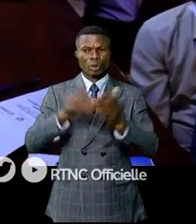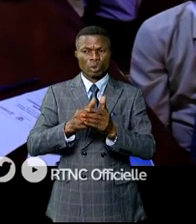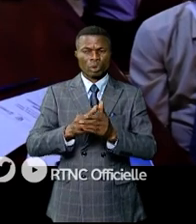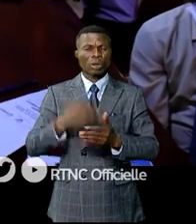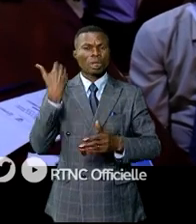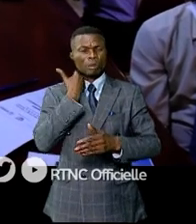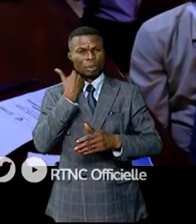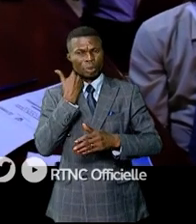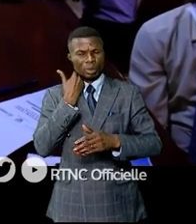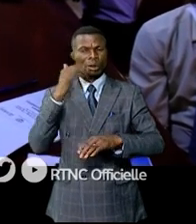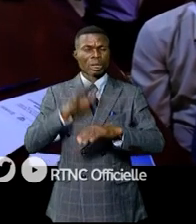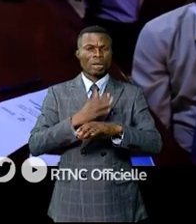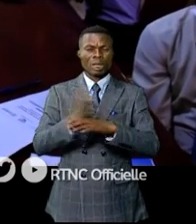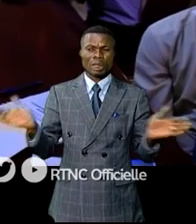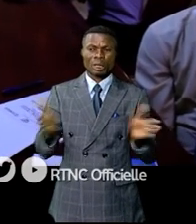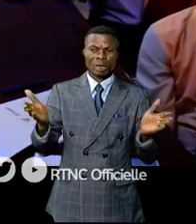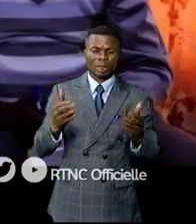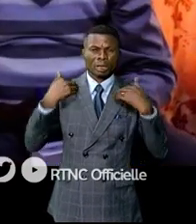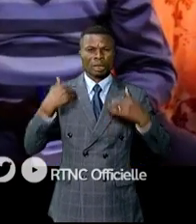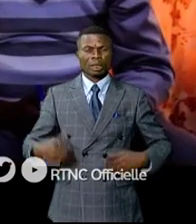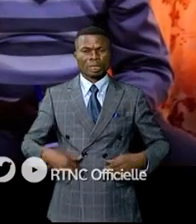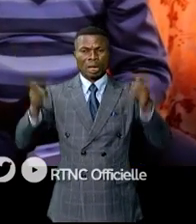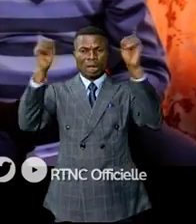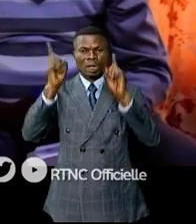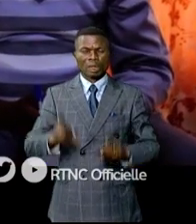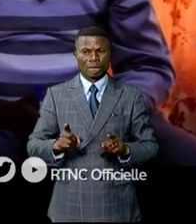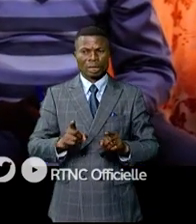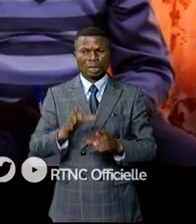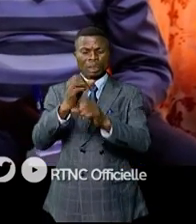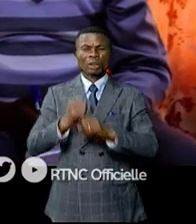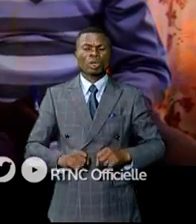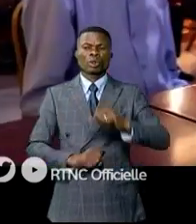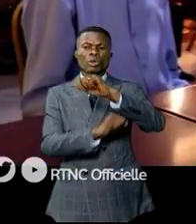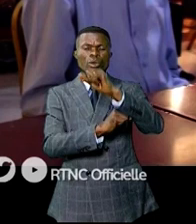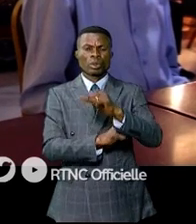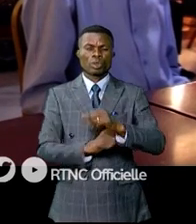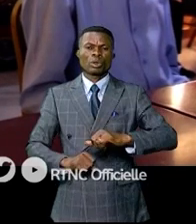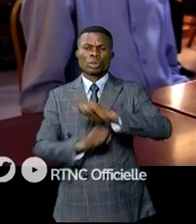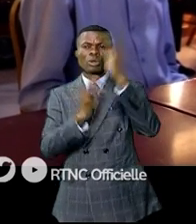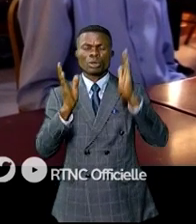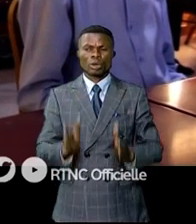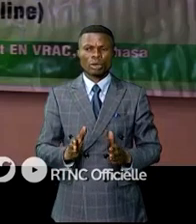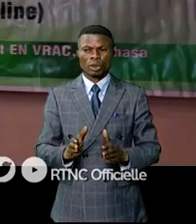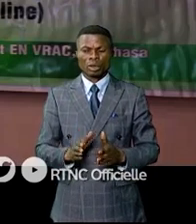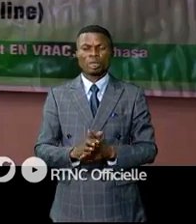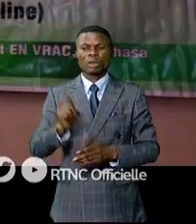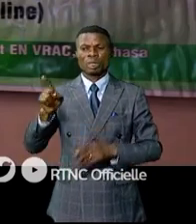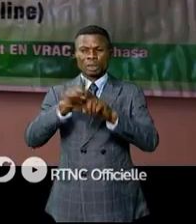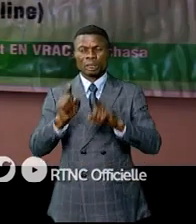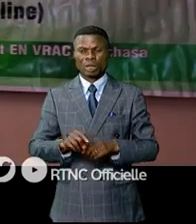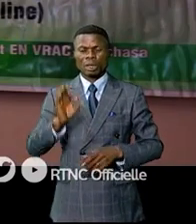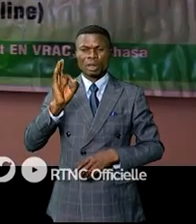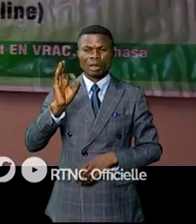les zoonoses et le renforcement de la santé en Afrique, qui reçoit l'appui des partenaires, notamment USAID et la